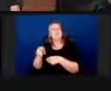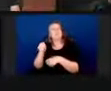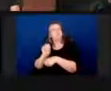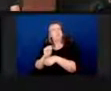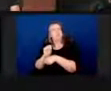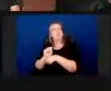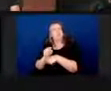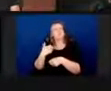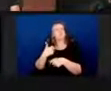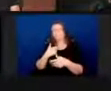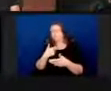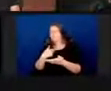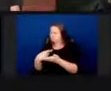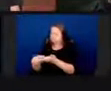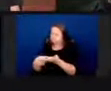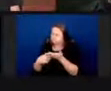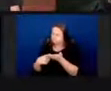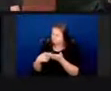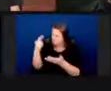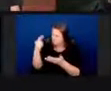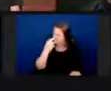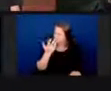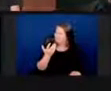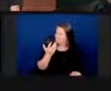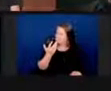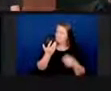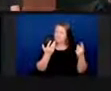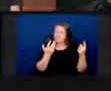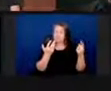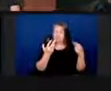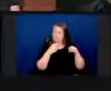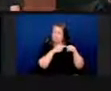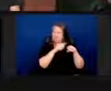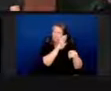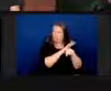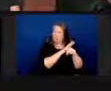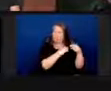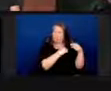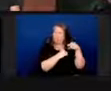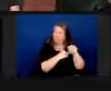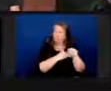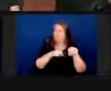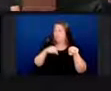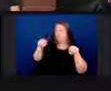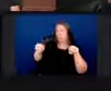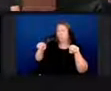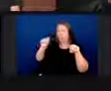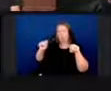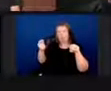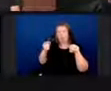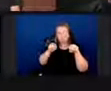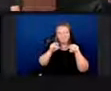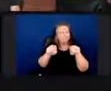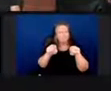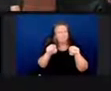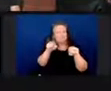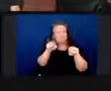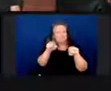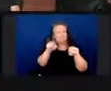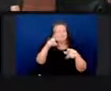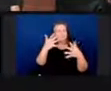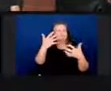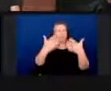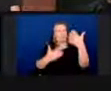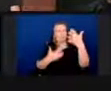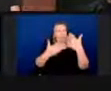المشروع كنت أتحدث مع الموظفين، وكنت أتحدث بأن هناك مشكلة في التأقلم، إن هناك هذه المدارس